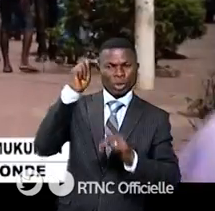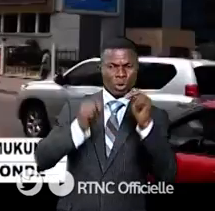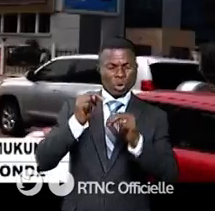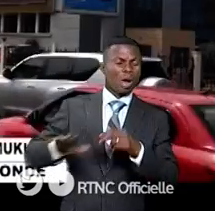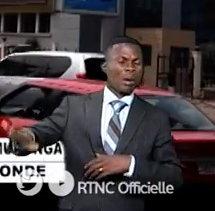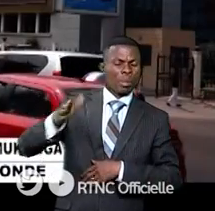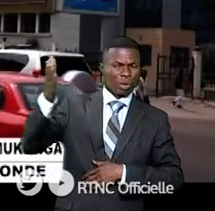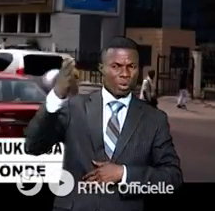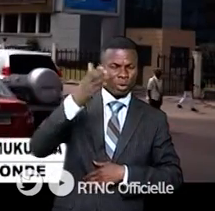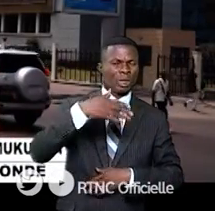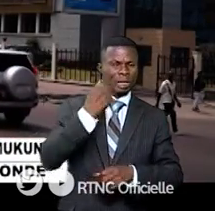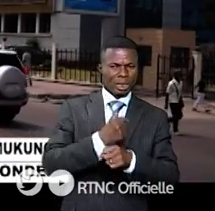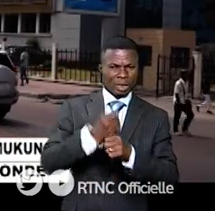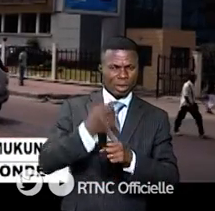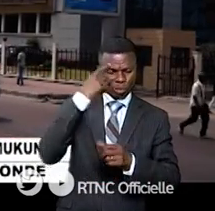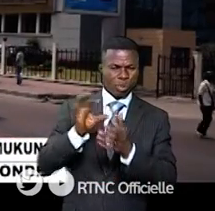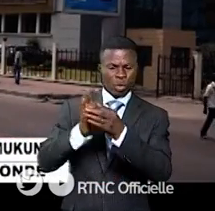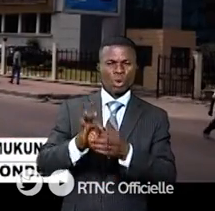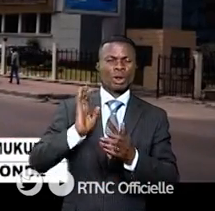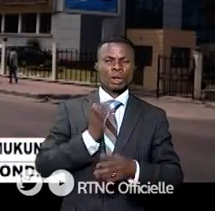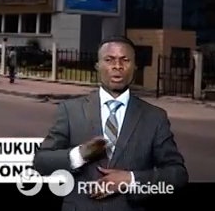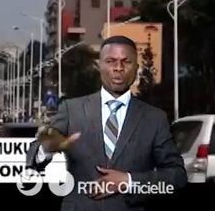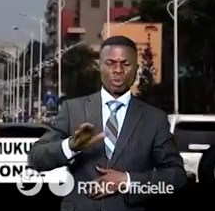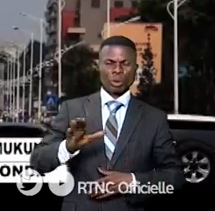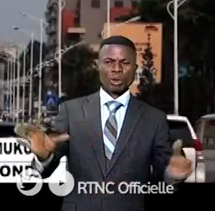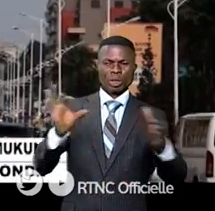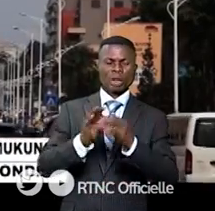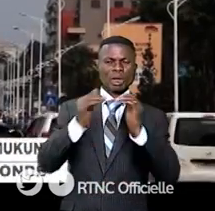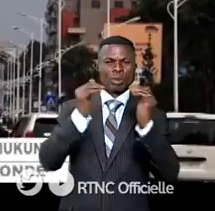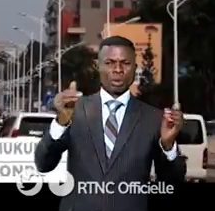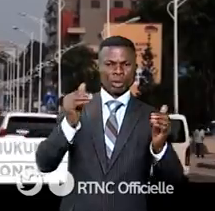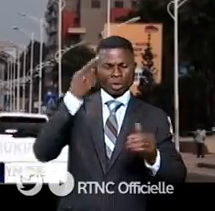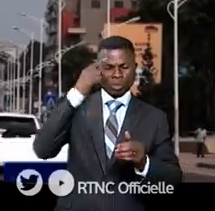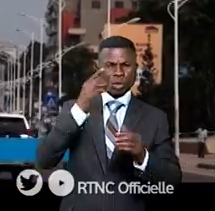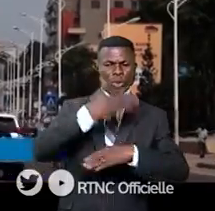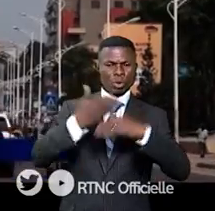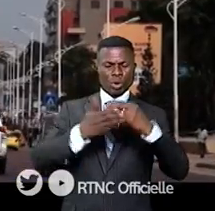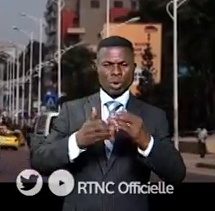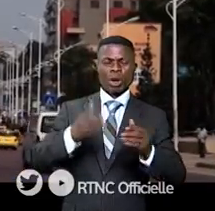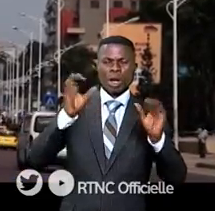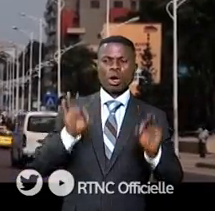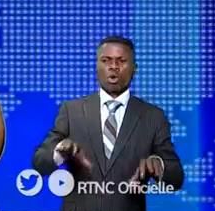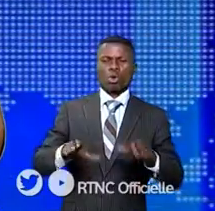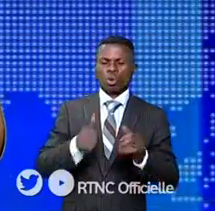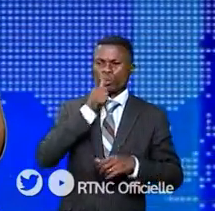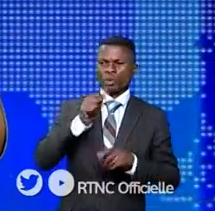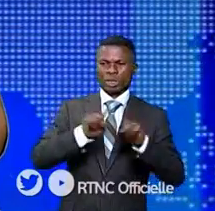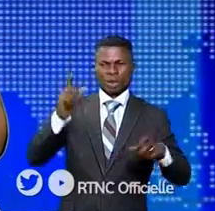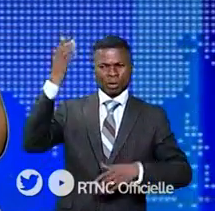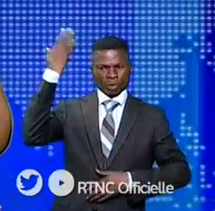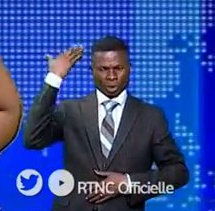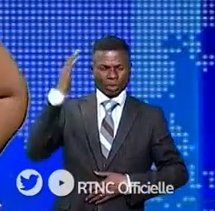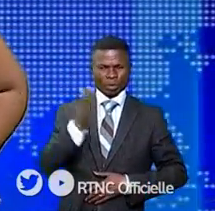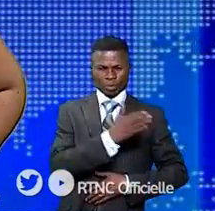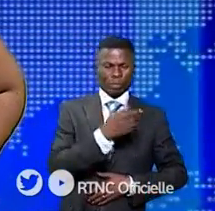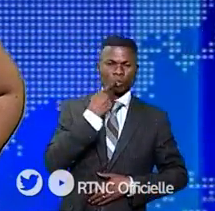se trouvent, d'œuvrer en faveur de l'unité nationale, la concorde et la paix afin de bâtir un Congo plus beau qu'avant. Nous